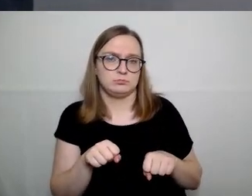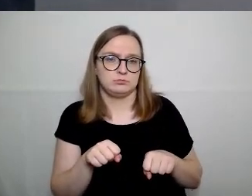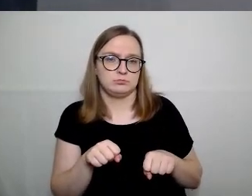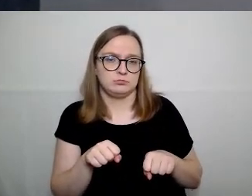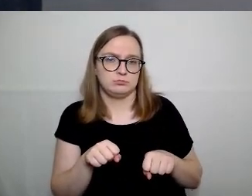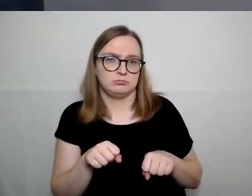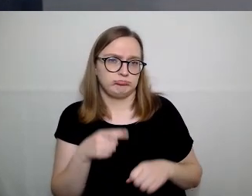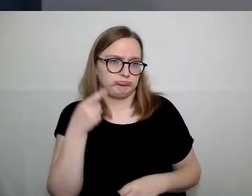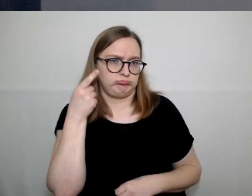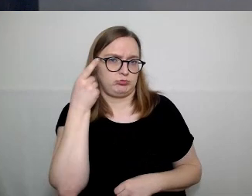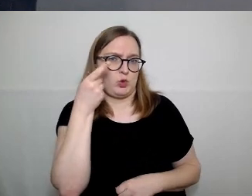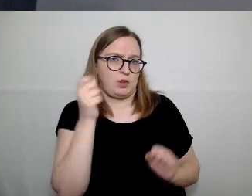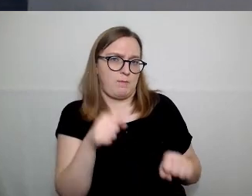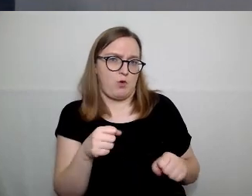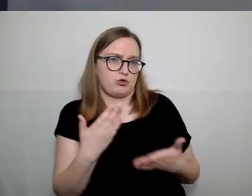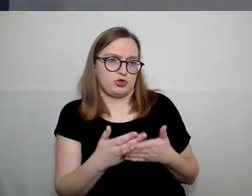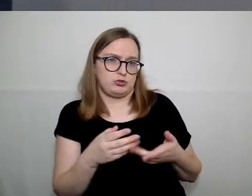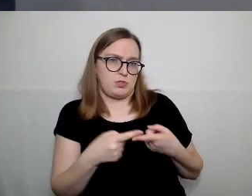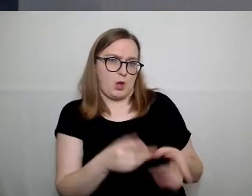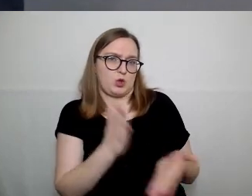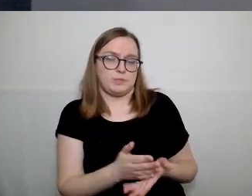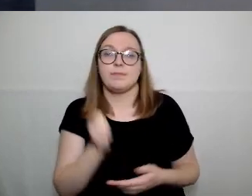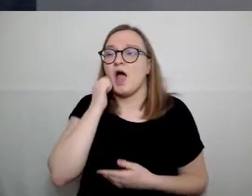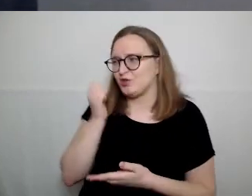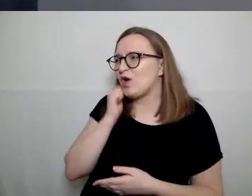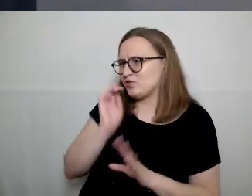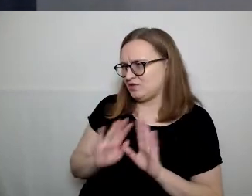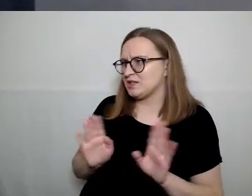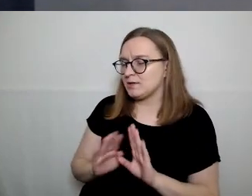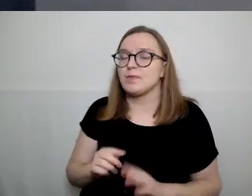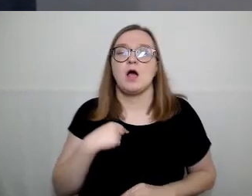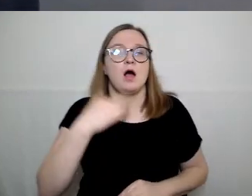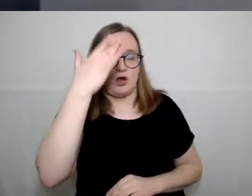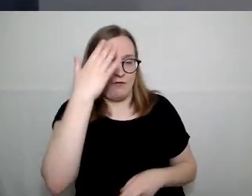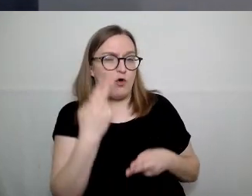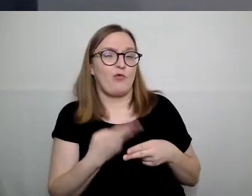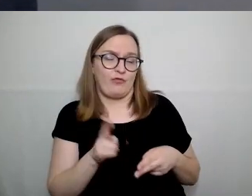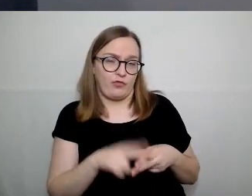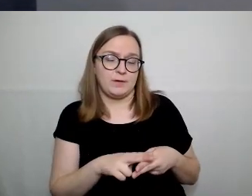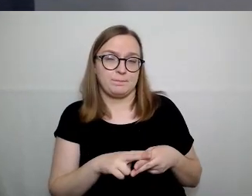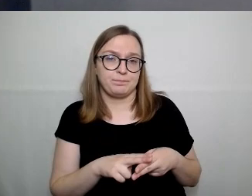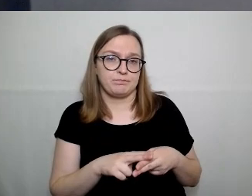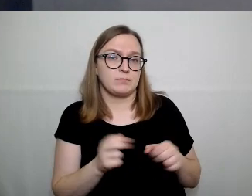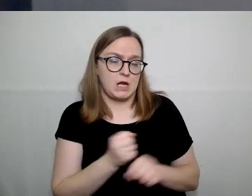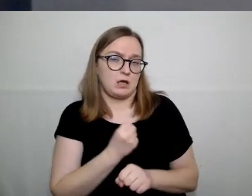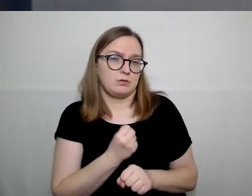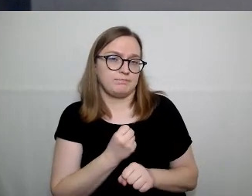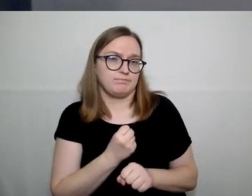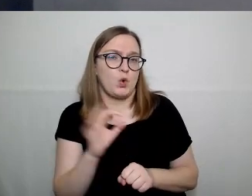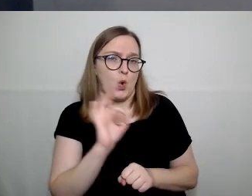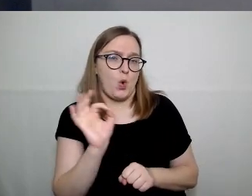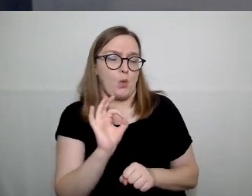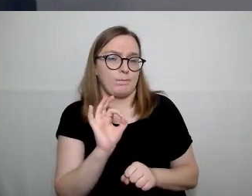per ryšių priemonės. Ačiū Jums. Tai aš manau, kad šitą reikėtų mums irgi, apie tai